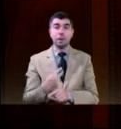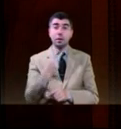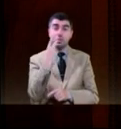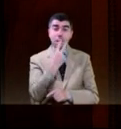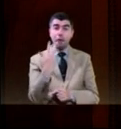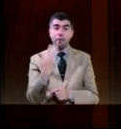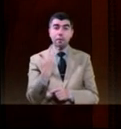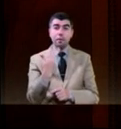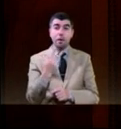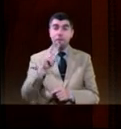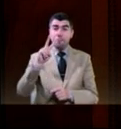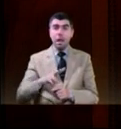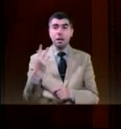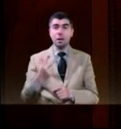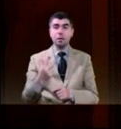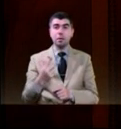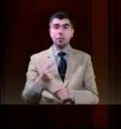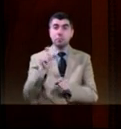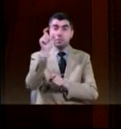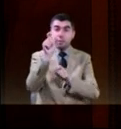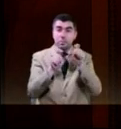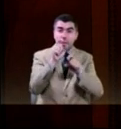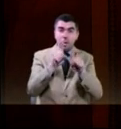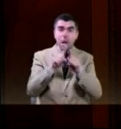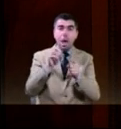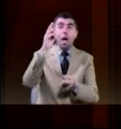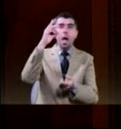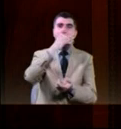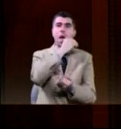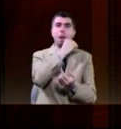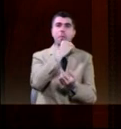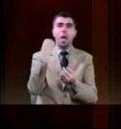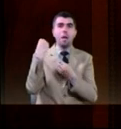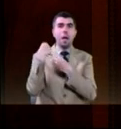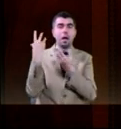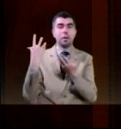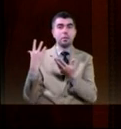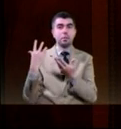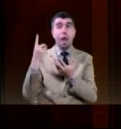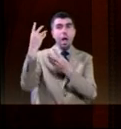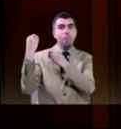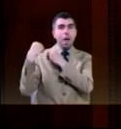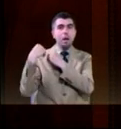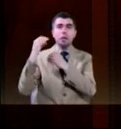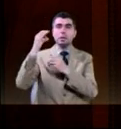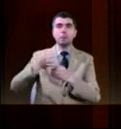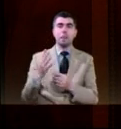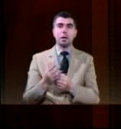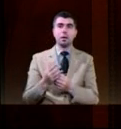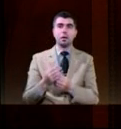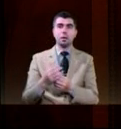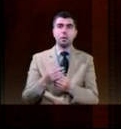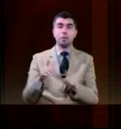المواطنين بالنسبة لي أنا مستأمن بعد الله سبحانه وتعالى، ثم بعد جلالة الملك، ومعاكم انتوما ومع